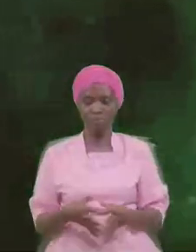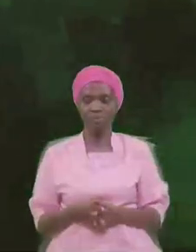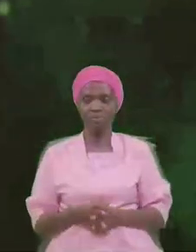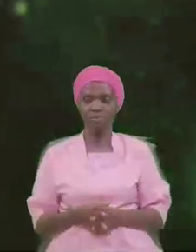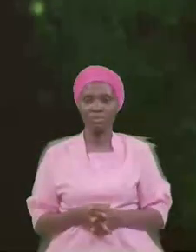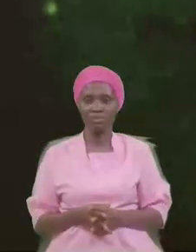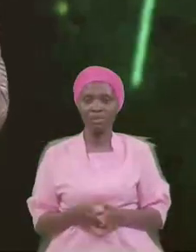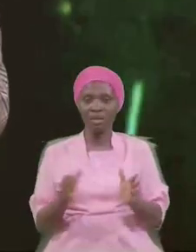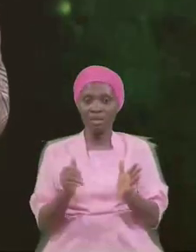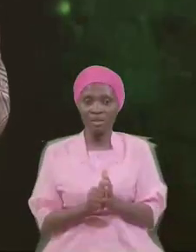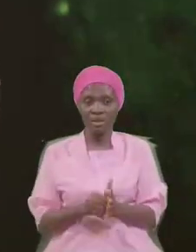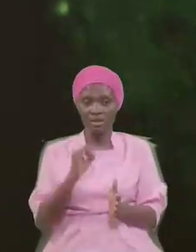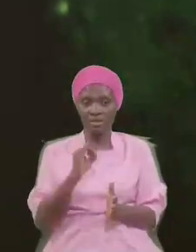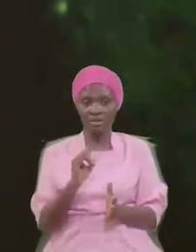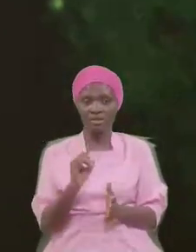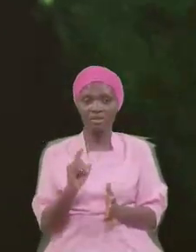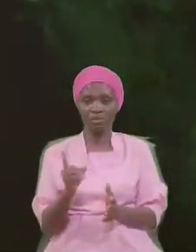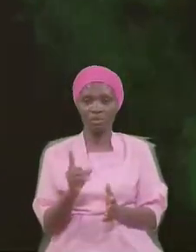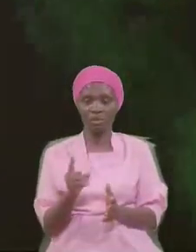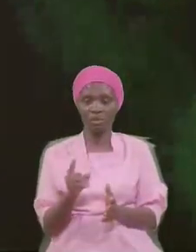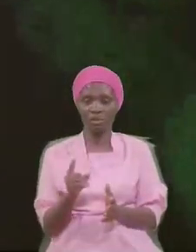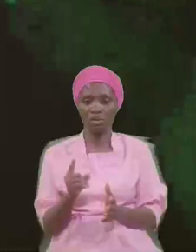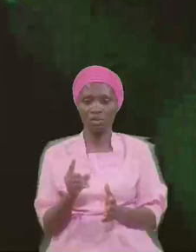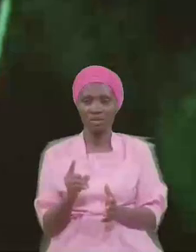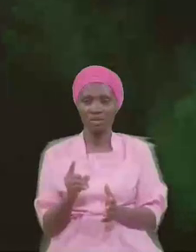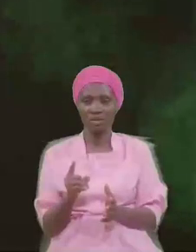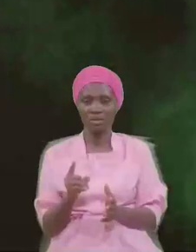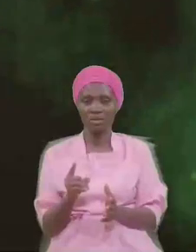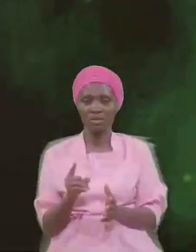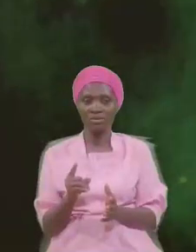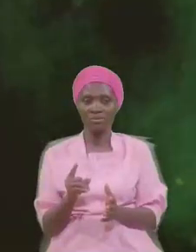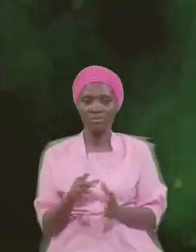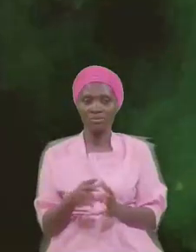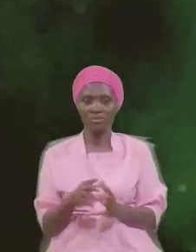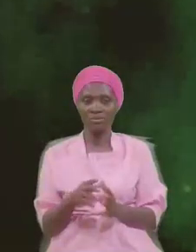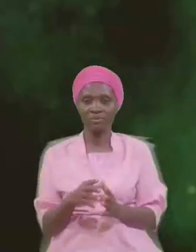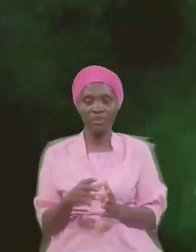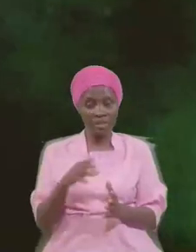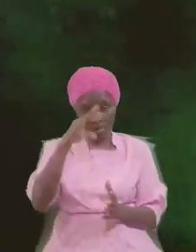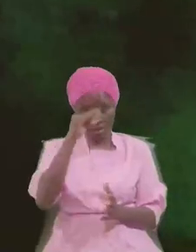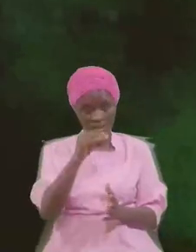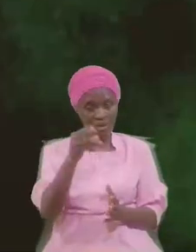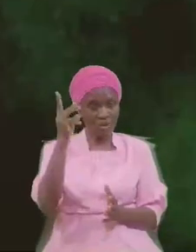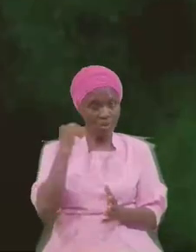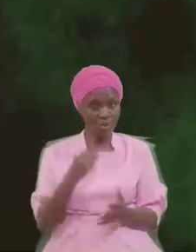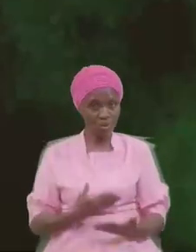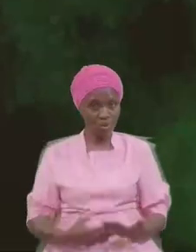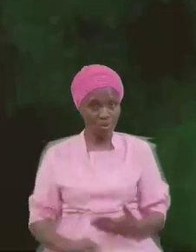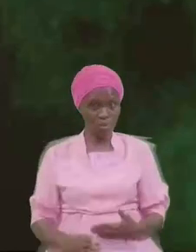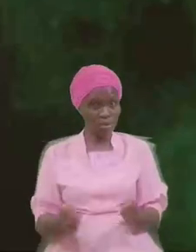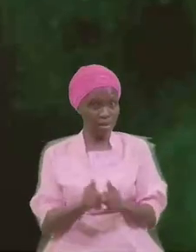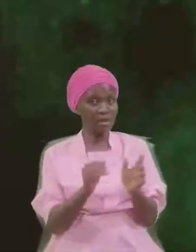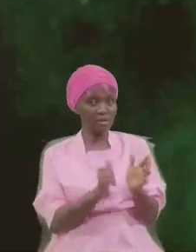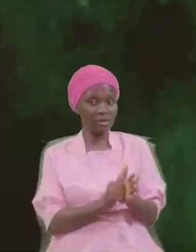C'est là que les experts du monde n'ont pas de solution. Il était né comme